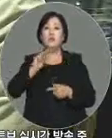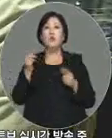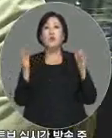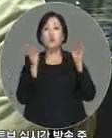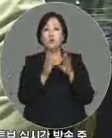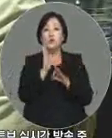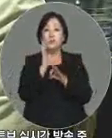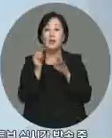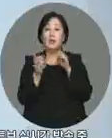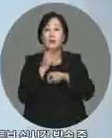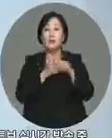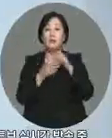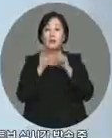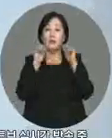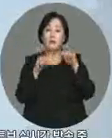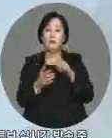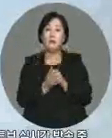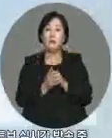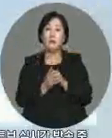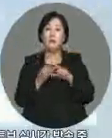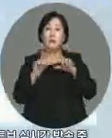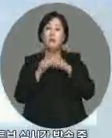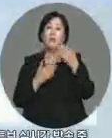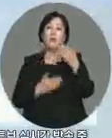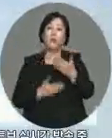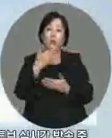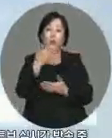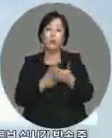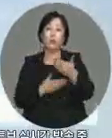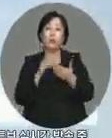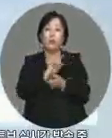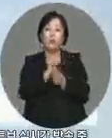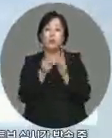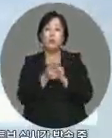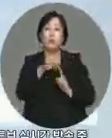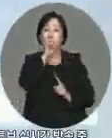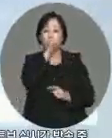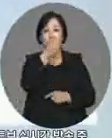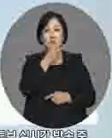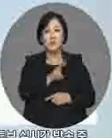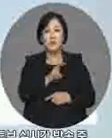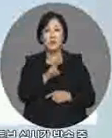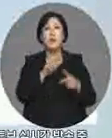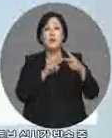논의도 이뤄졌습니다. 공유마당을 통하여 서로의 강점을 이해하고